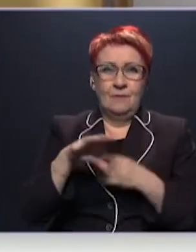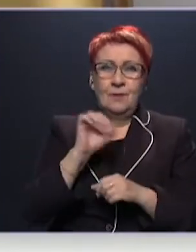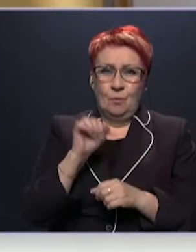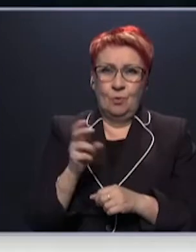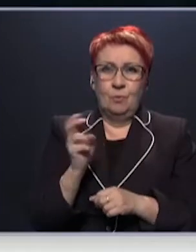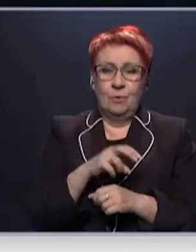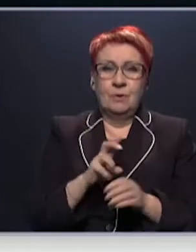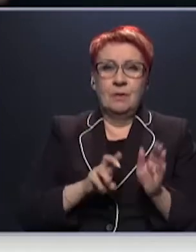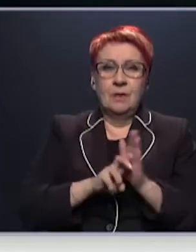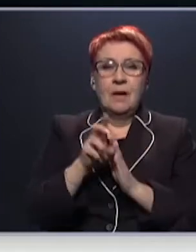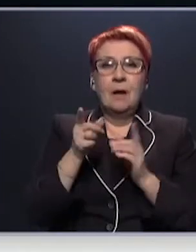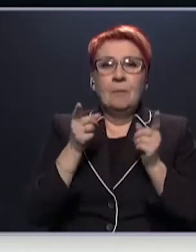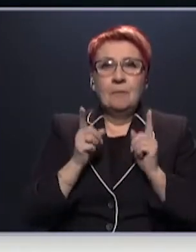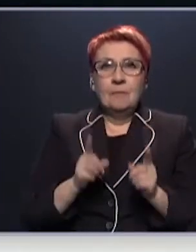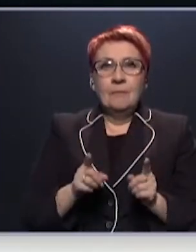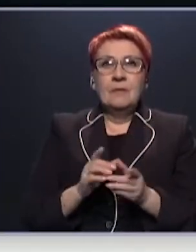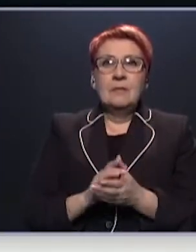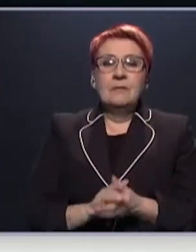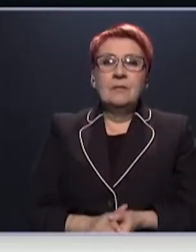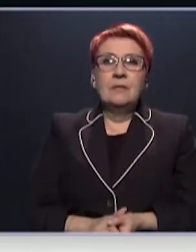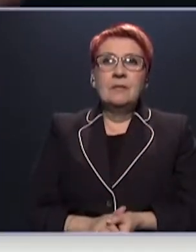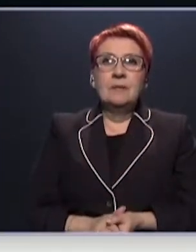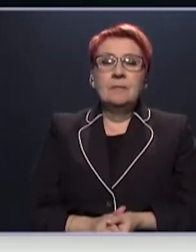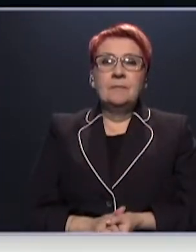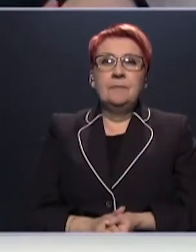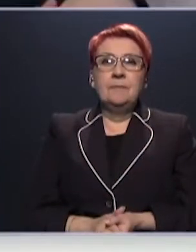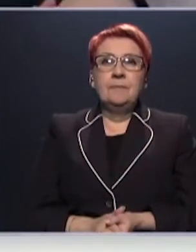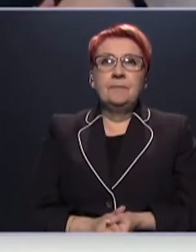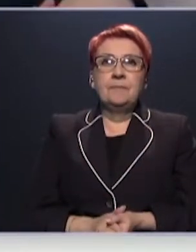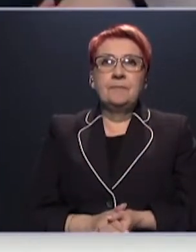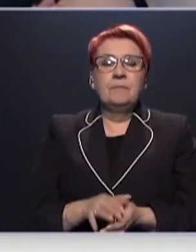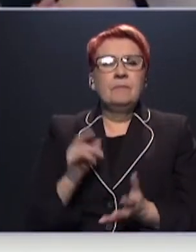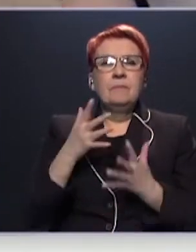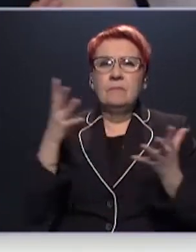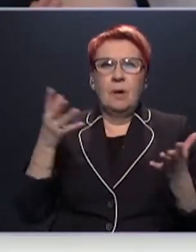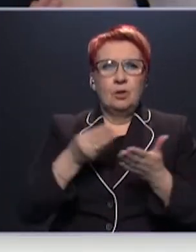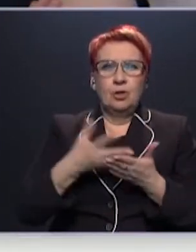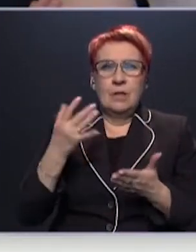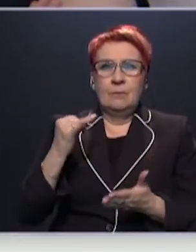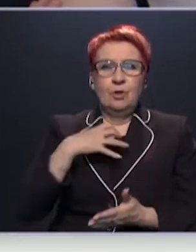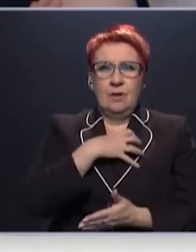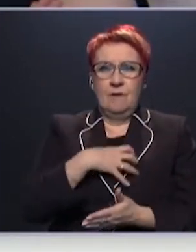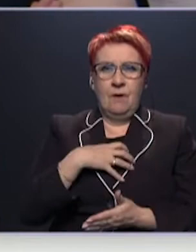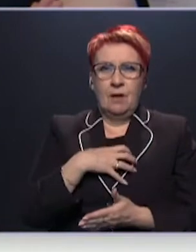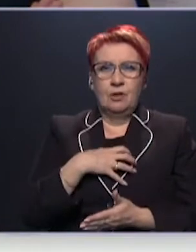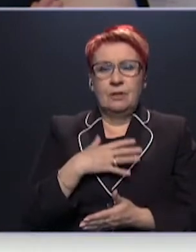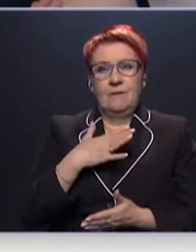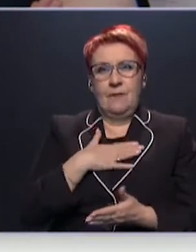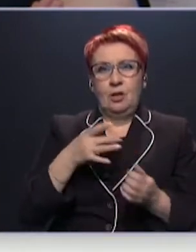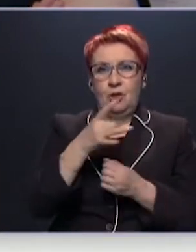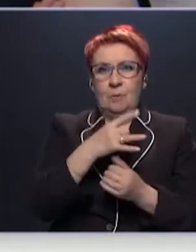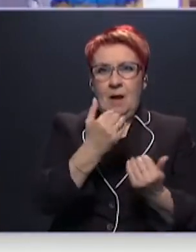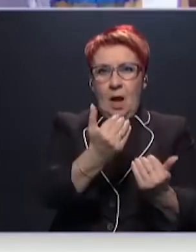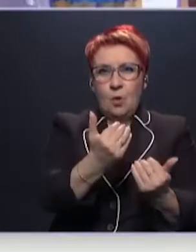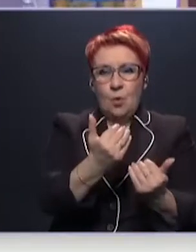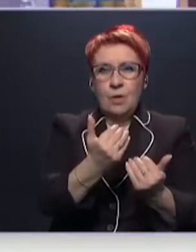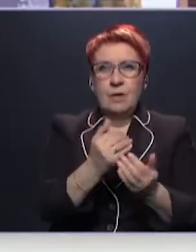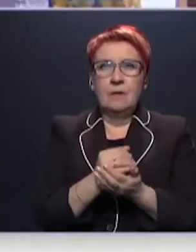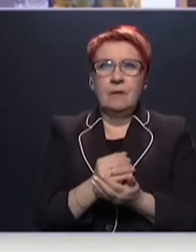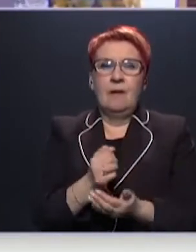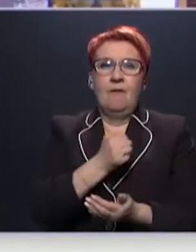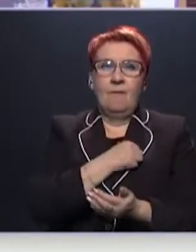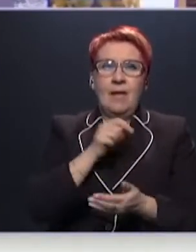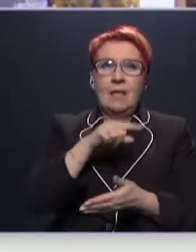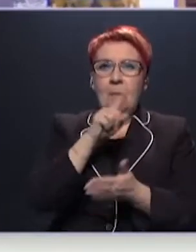Храм действительно обретает большую значимость и важность вот в нашем районе, в нашем